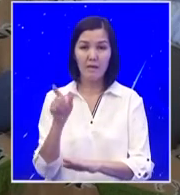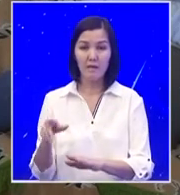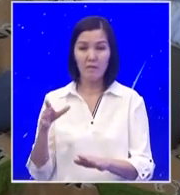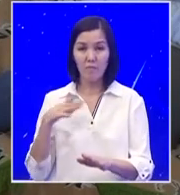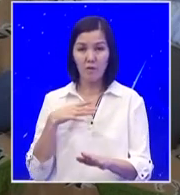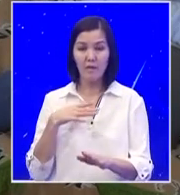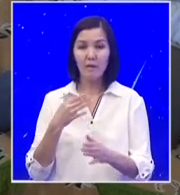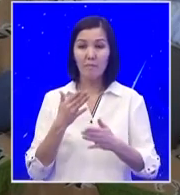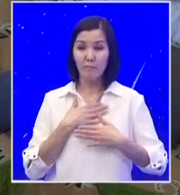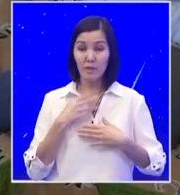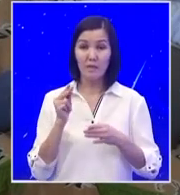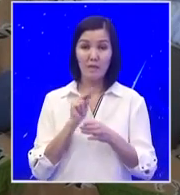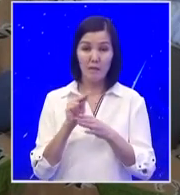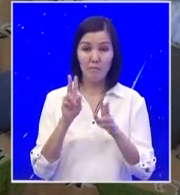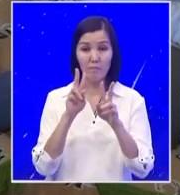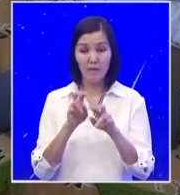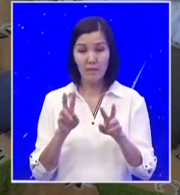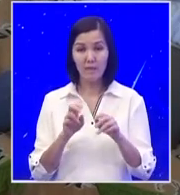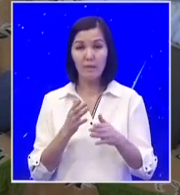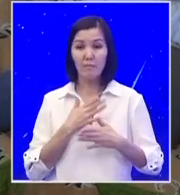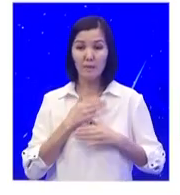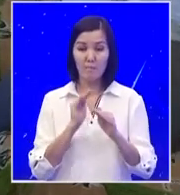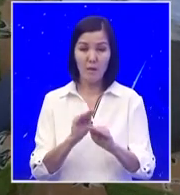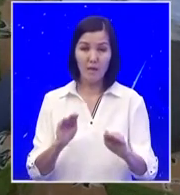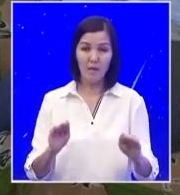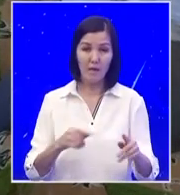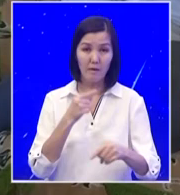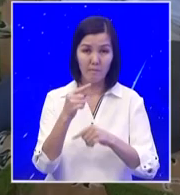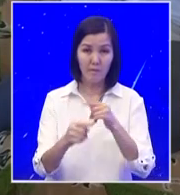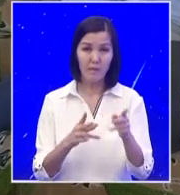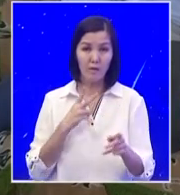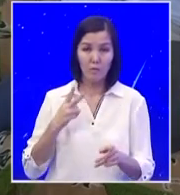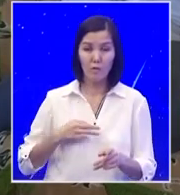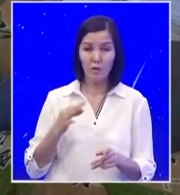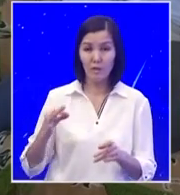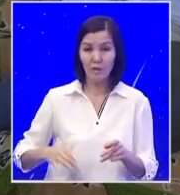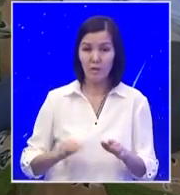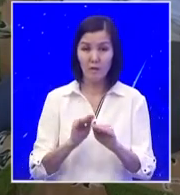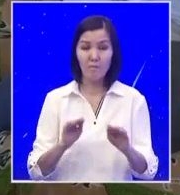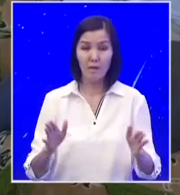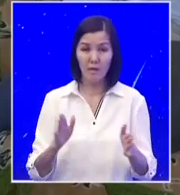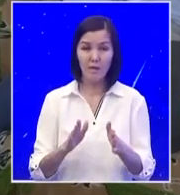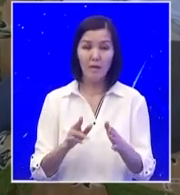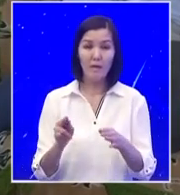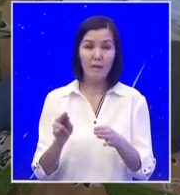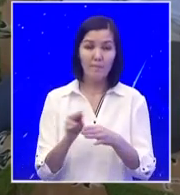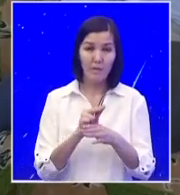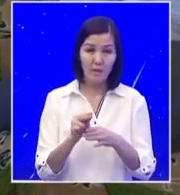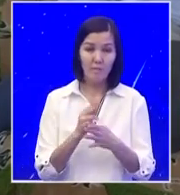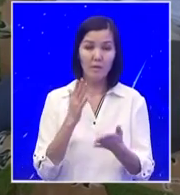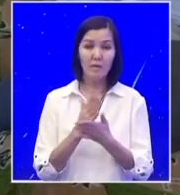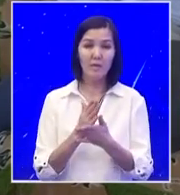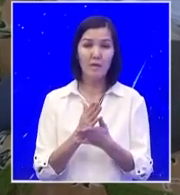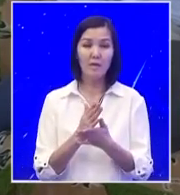Бізді емдеген, одан кейінгі біздің мына балаларымызды емдеп жатыр. Бұл кісі адами тұрғыда да, кәсіби тұрғыда